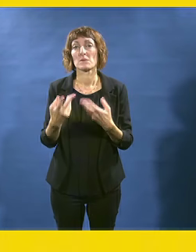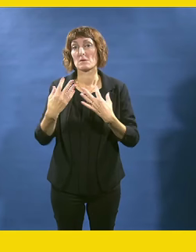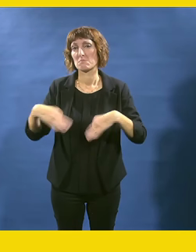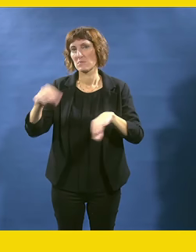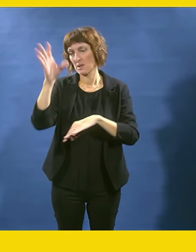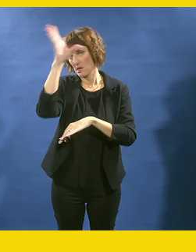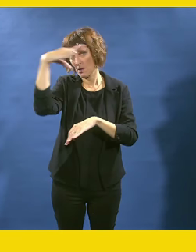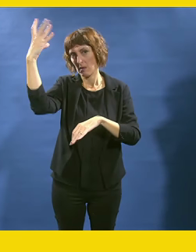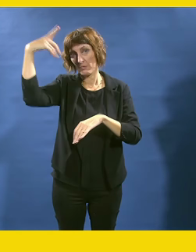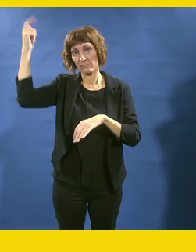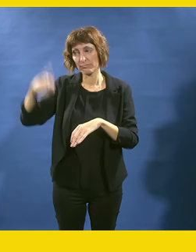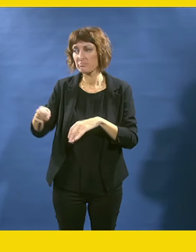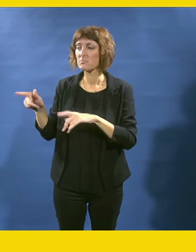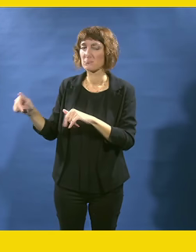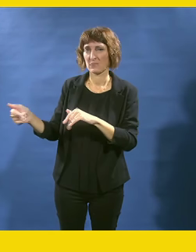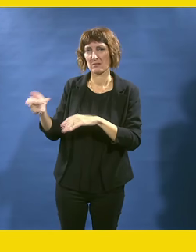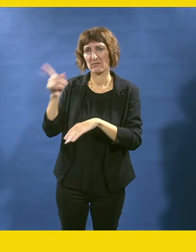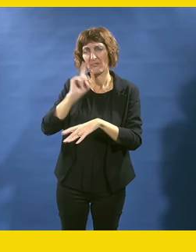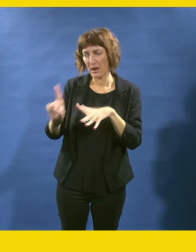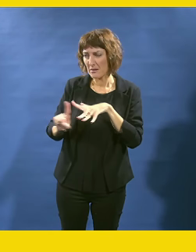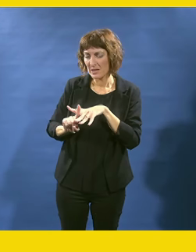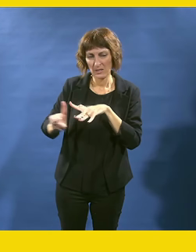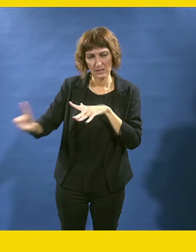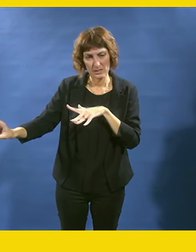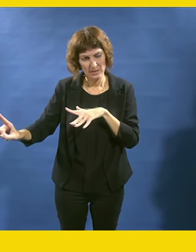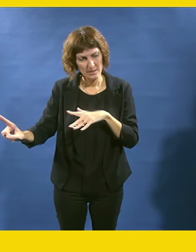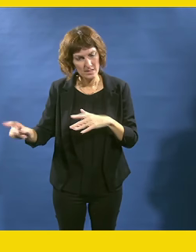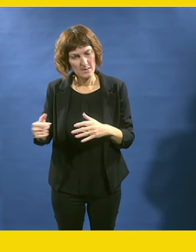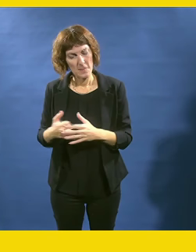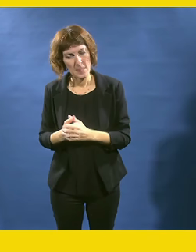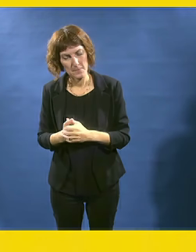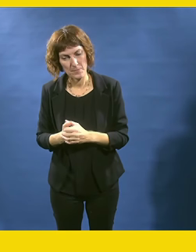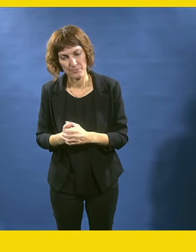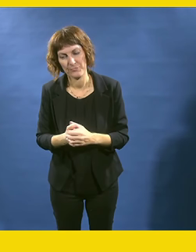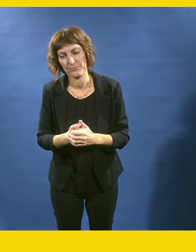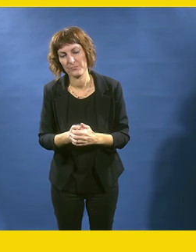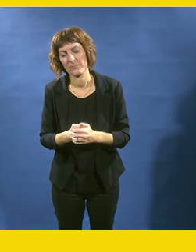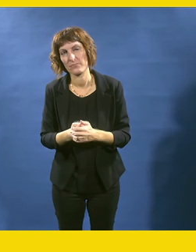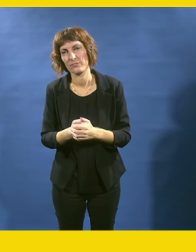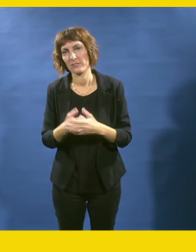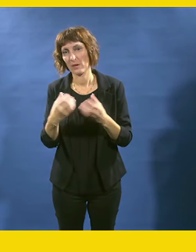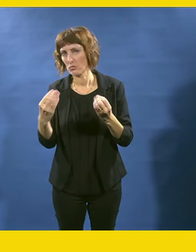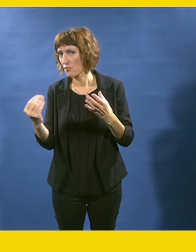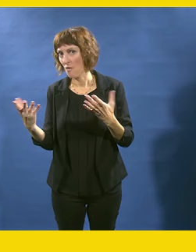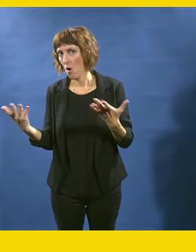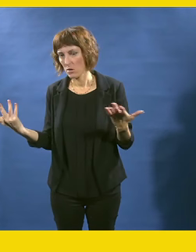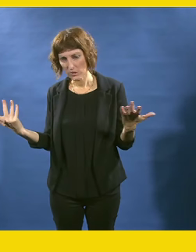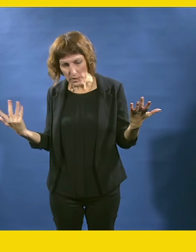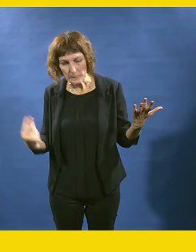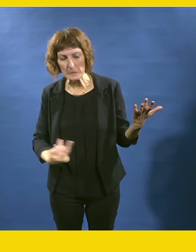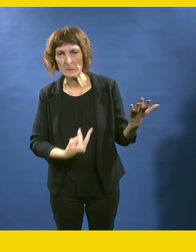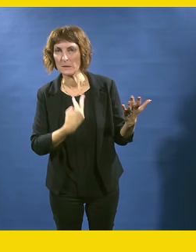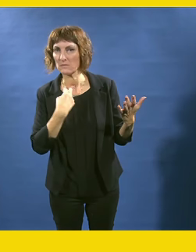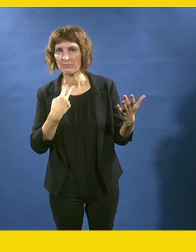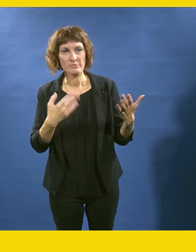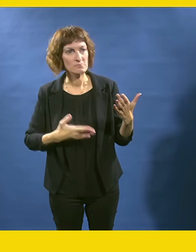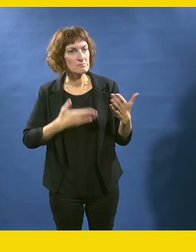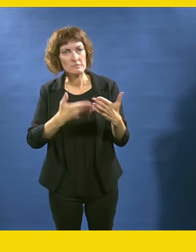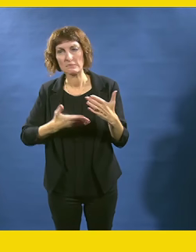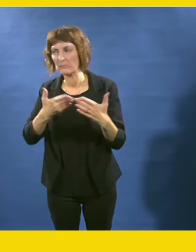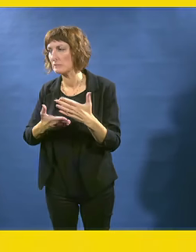zunehmend unterdrückt und politischen und gesellschaftlichen Bildungsrestriktionen unterworfen.